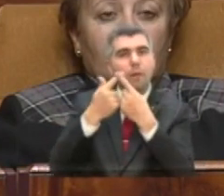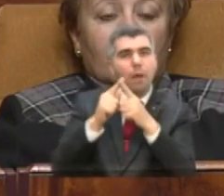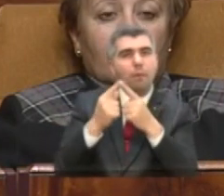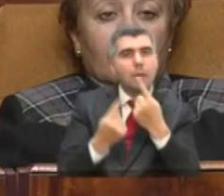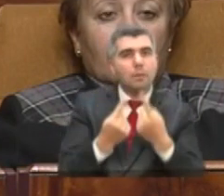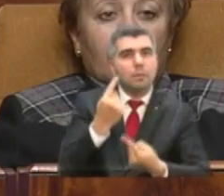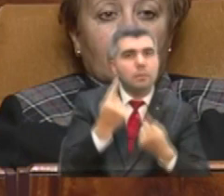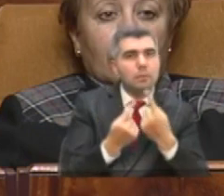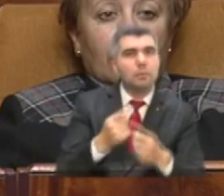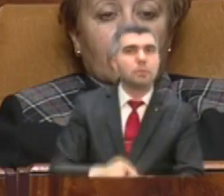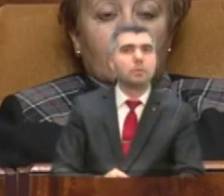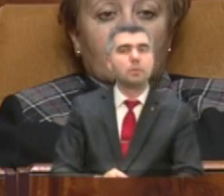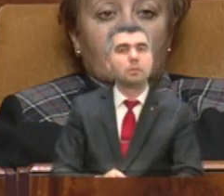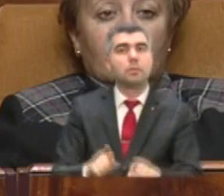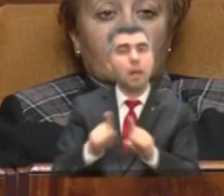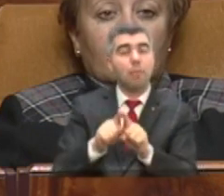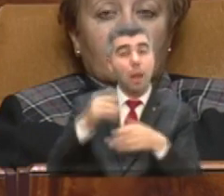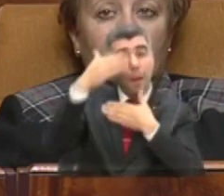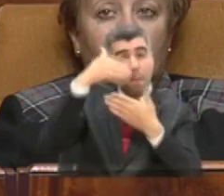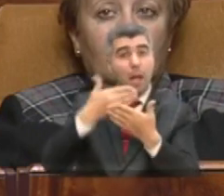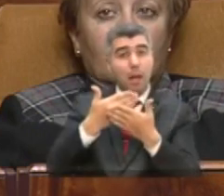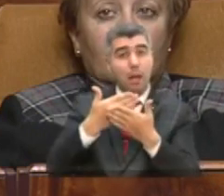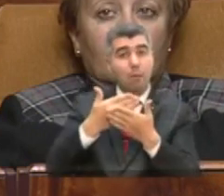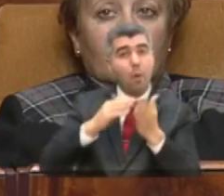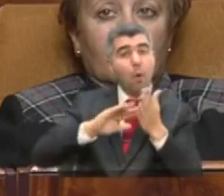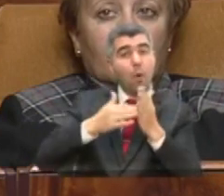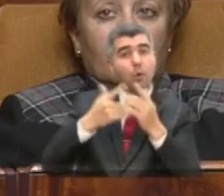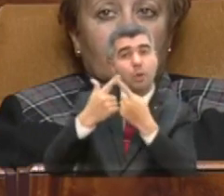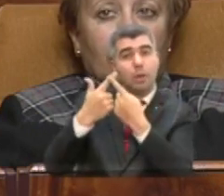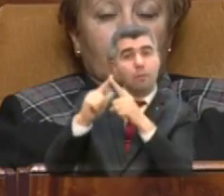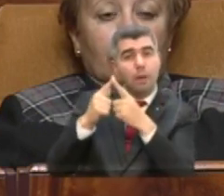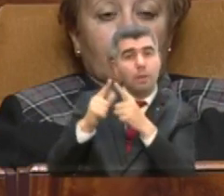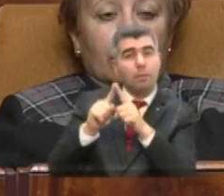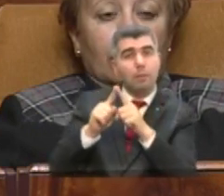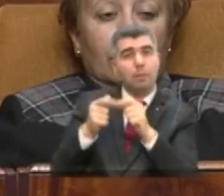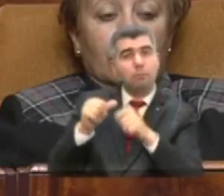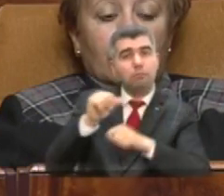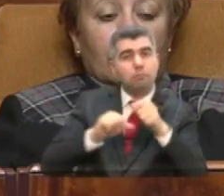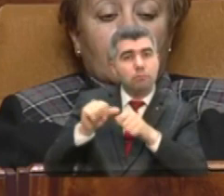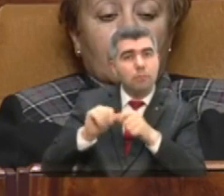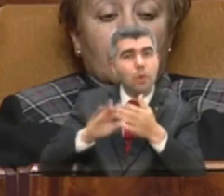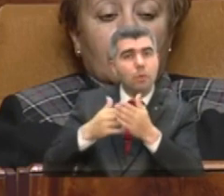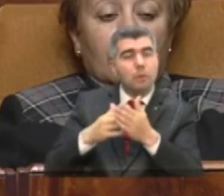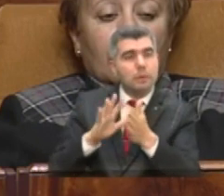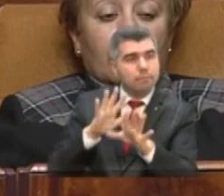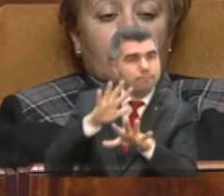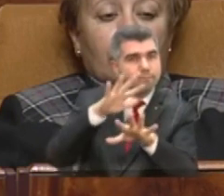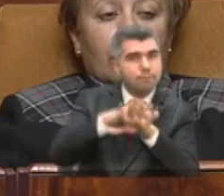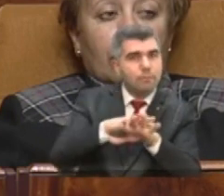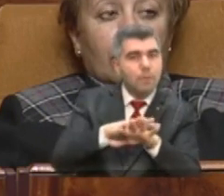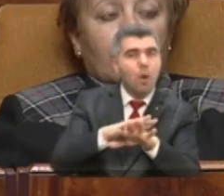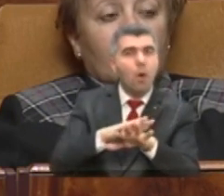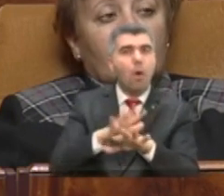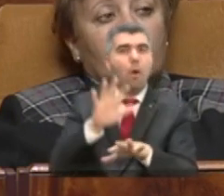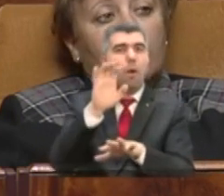أخرى، بعدما تحول المغرب من بلد عبور إلى بلد إقامة أمام الموقف الأوروبي الصارم من